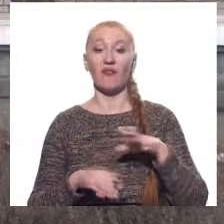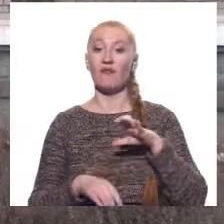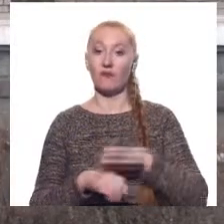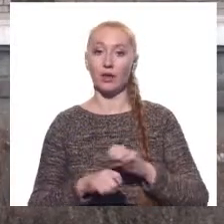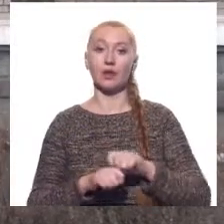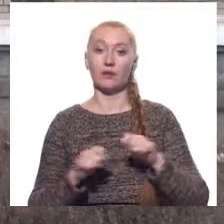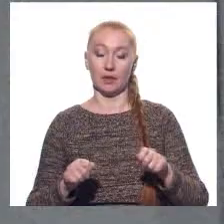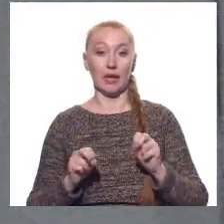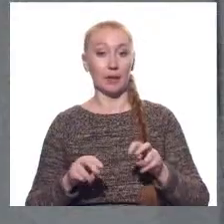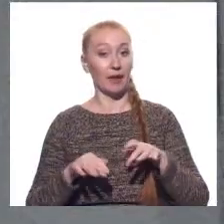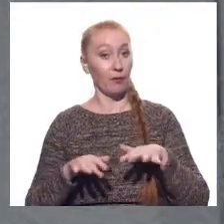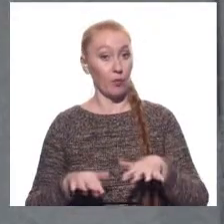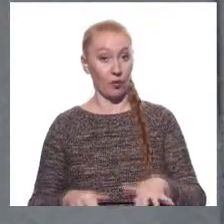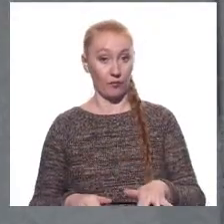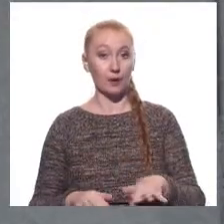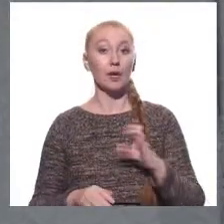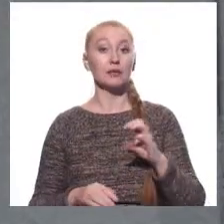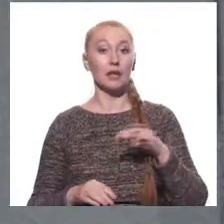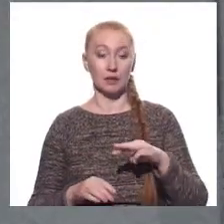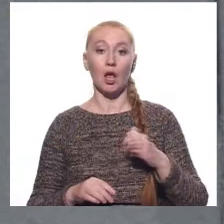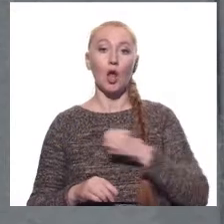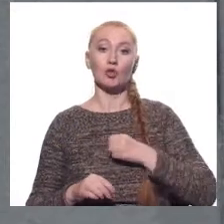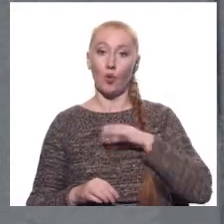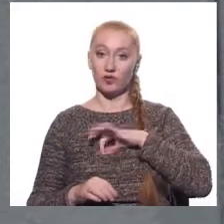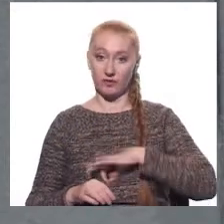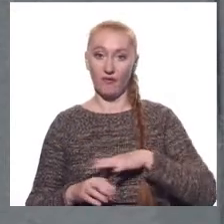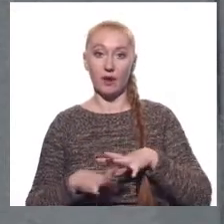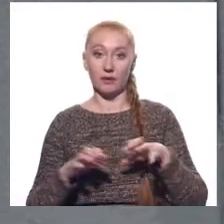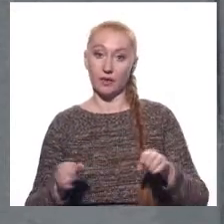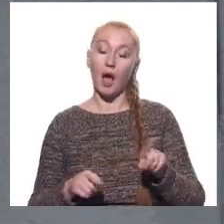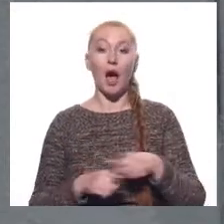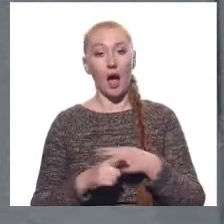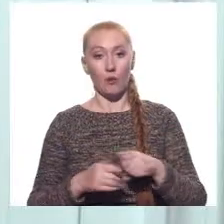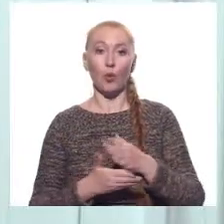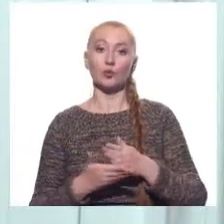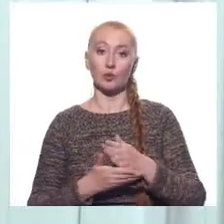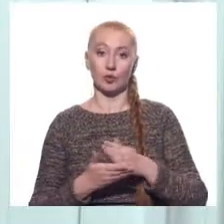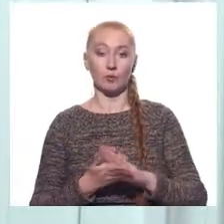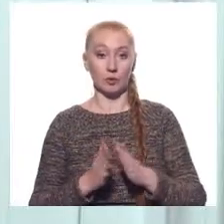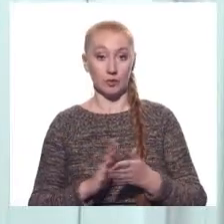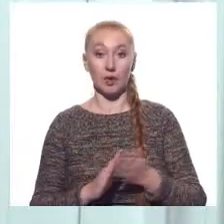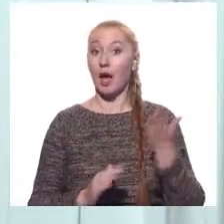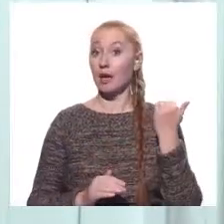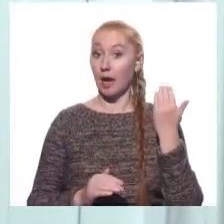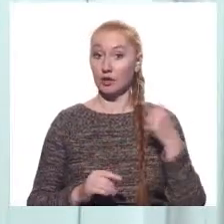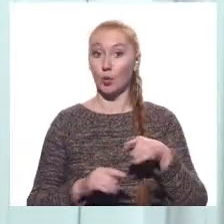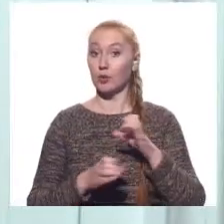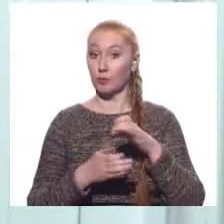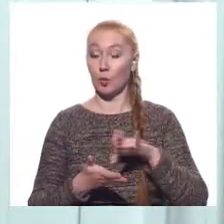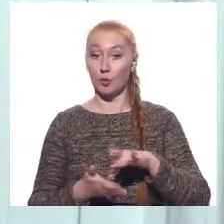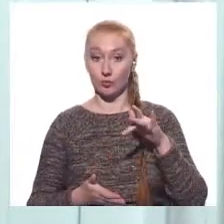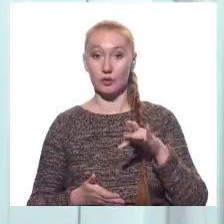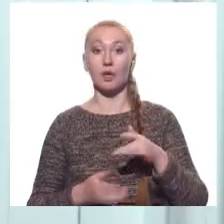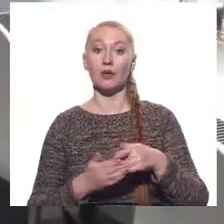фактом відкрите кримінальне провадження за статтею зловживання владою або службовим становищем. Раніше у лабораторному